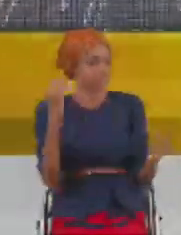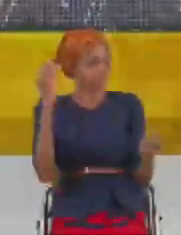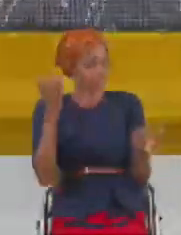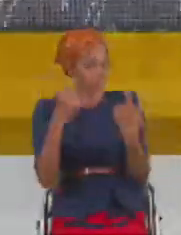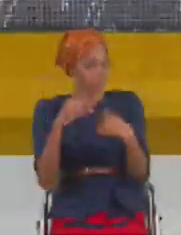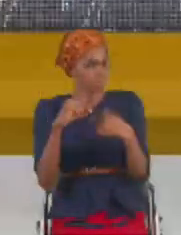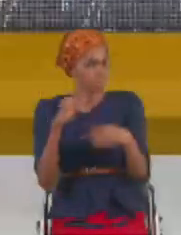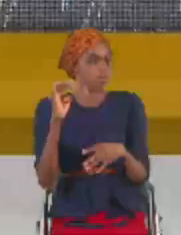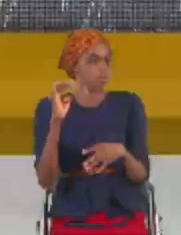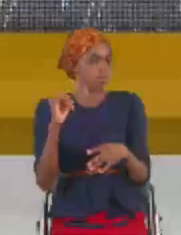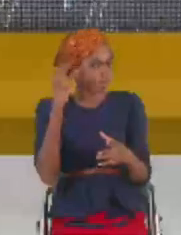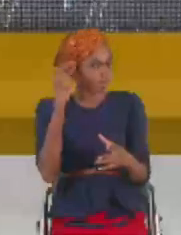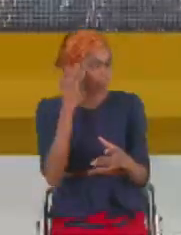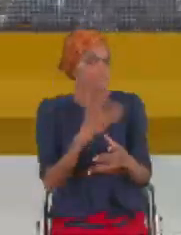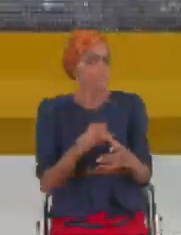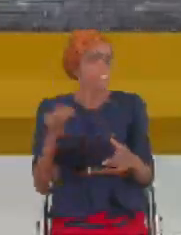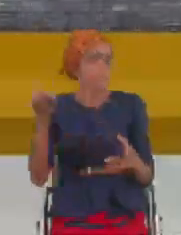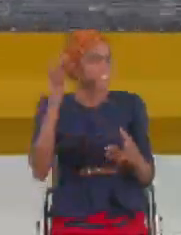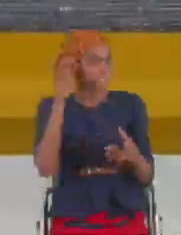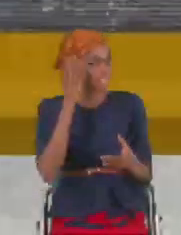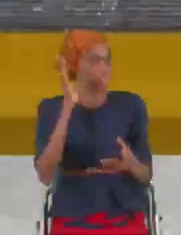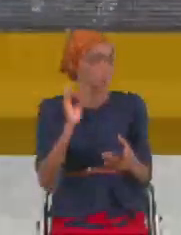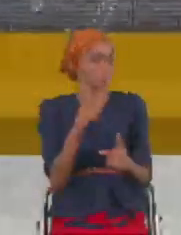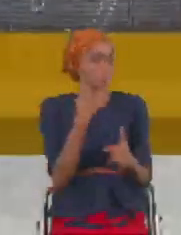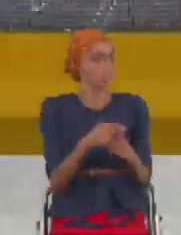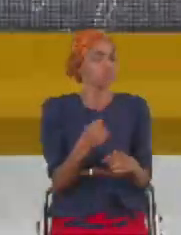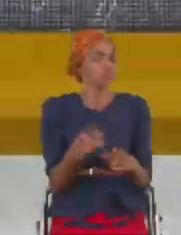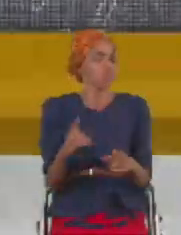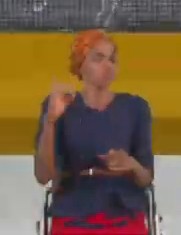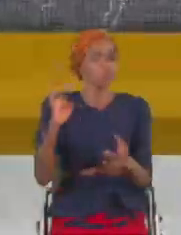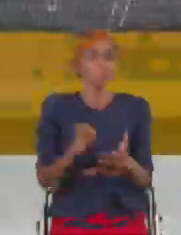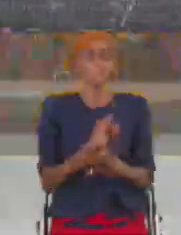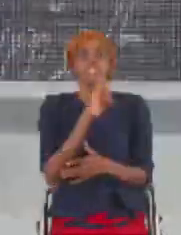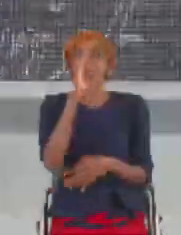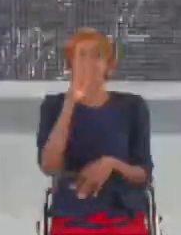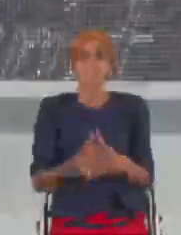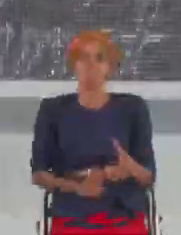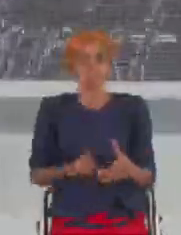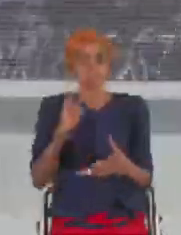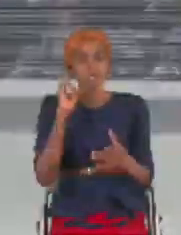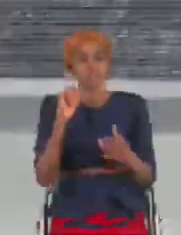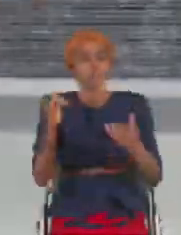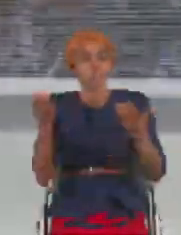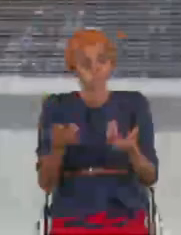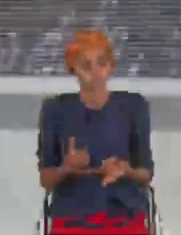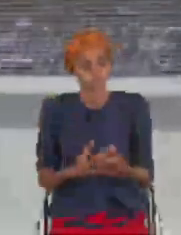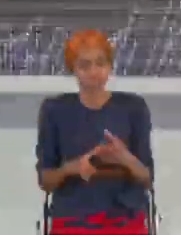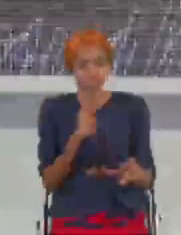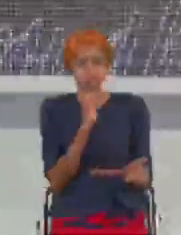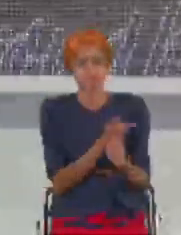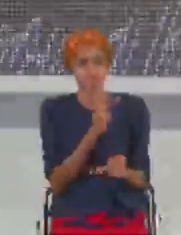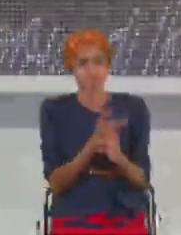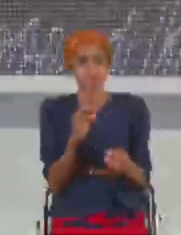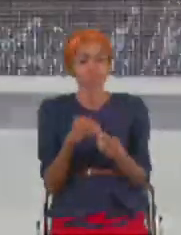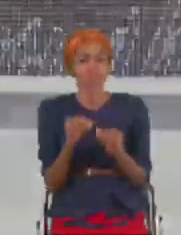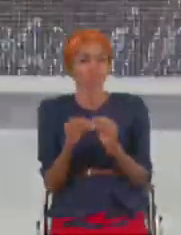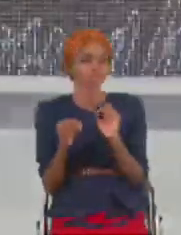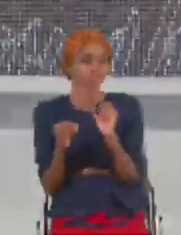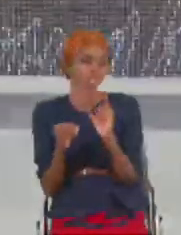intervient de la parole de dieu s est ce que tu dois préserver 11e